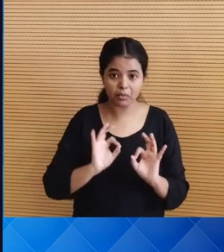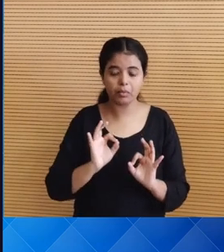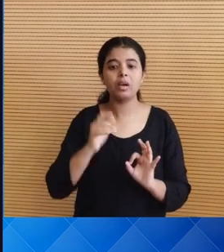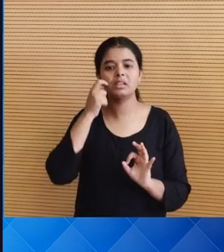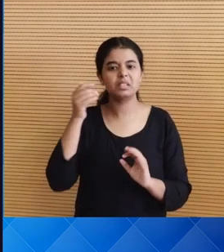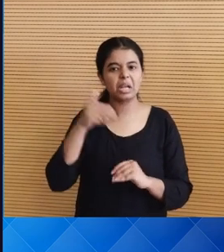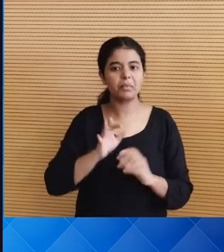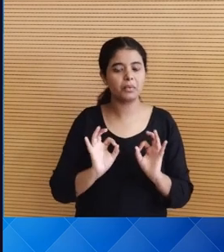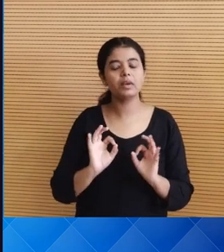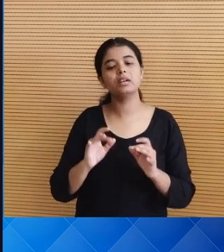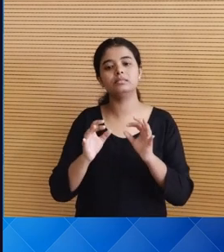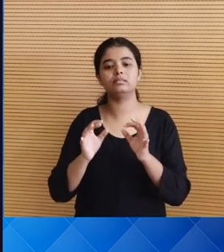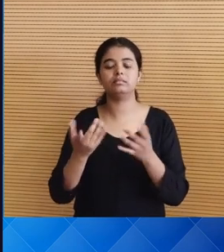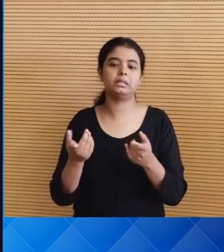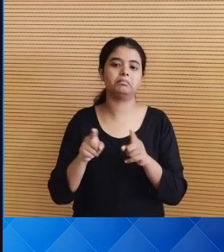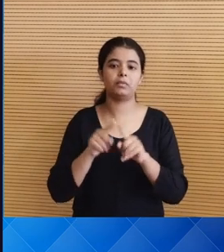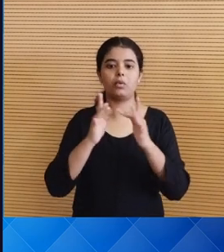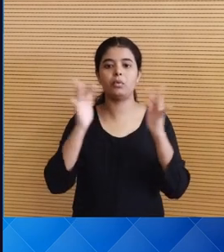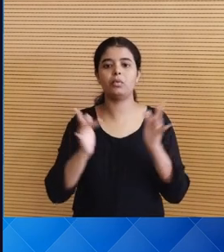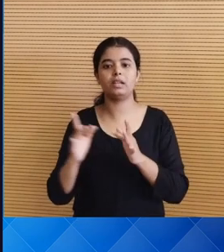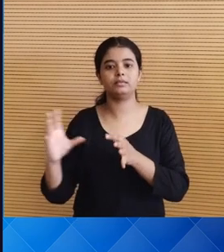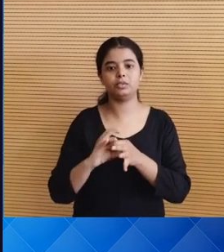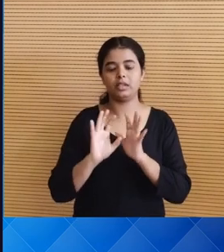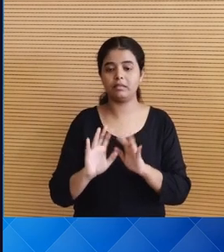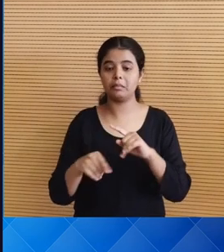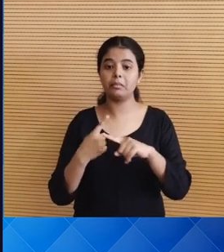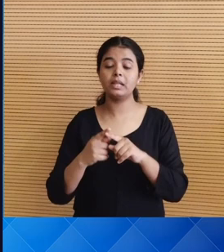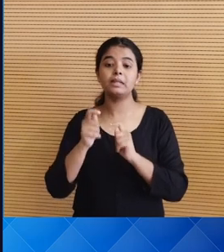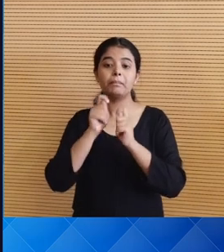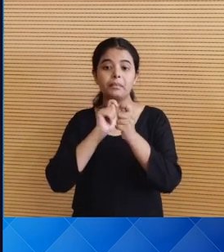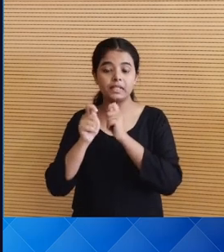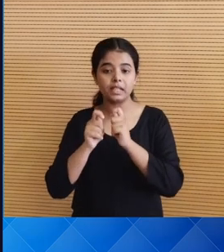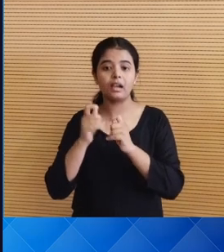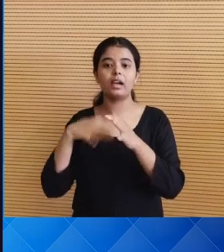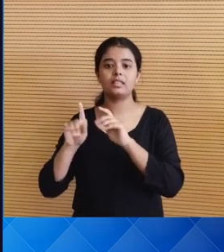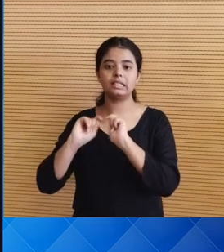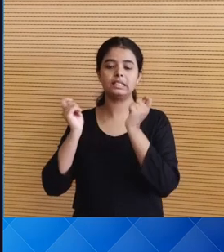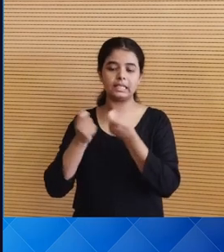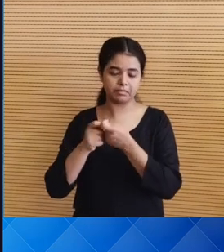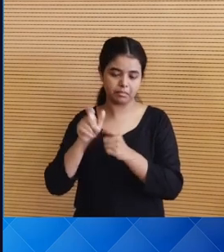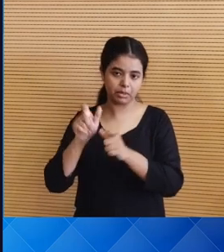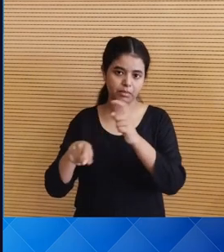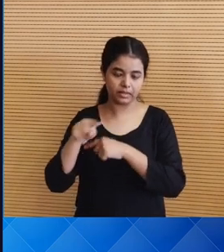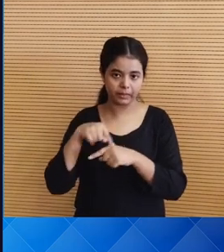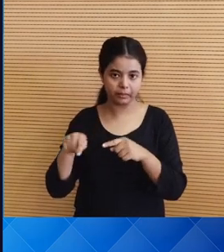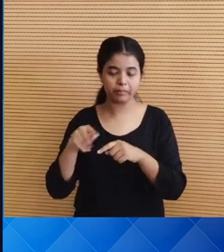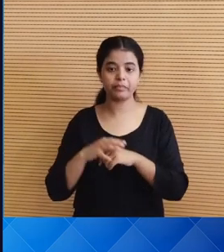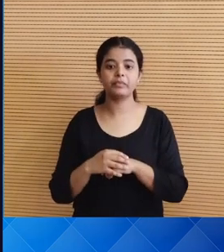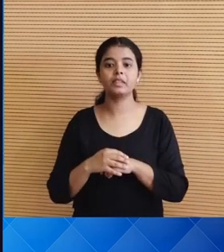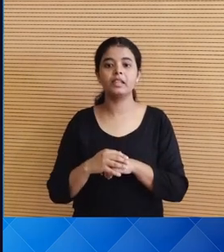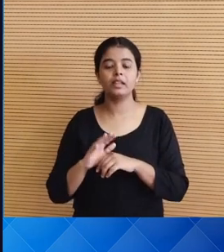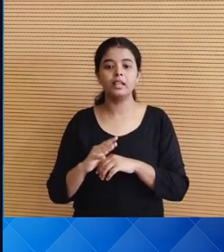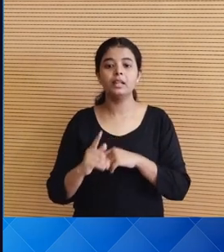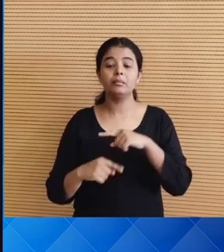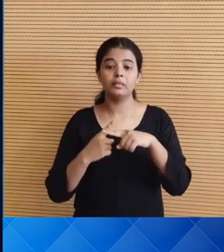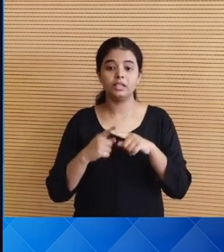स्वागत है. मीडिया के जो मेरे फ्रेंड्स हैं जो हमेशा हमें सपोर्ट करते हैं, आपका बहुत स्वागत है. ऑल इंडिया रेडियो के